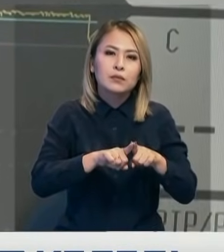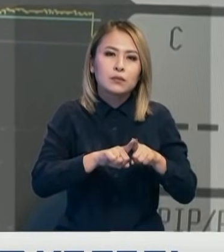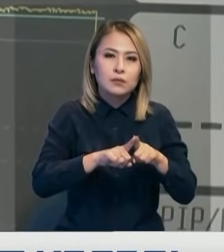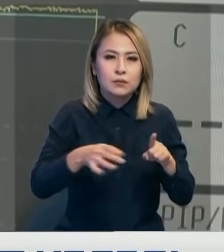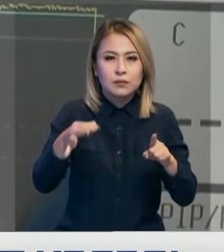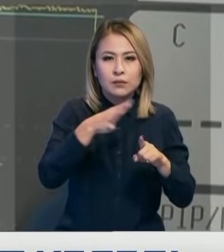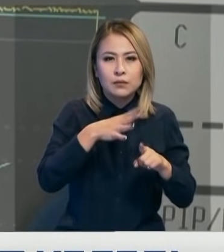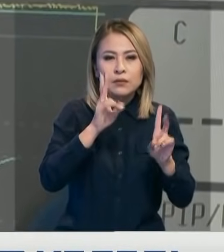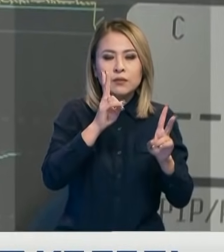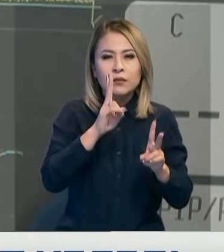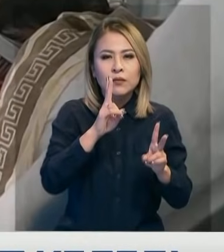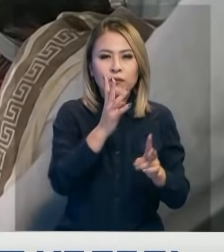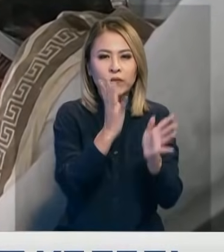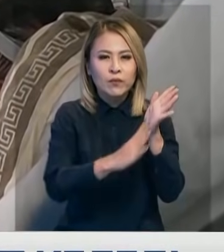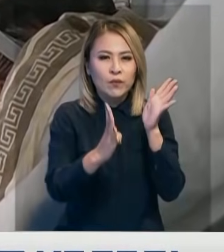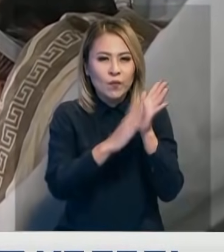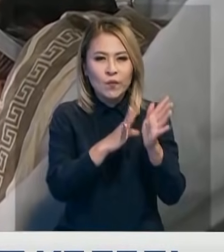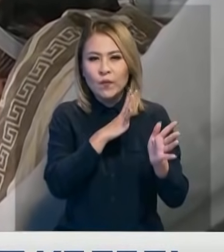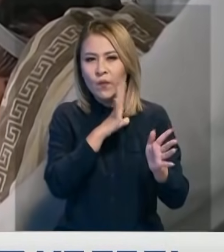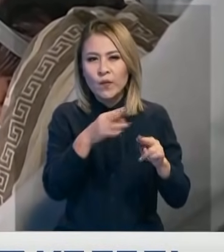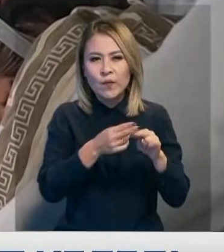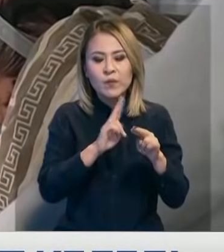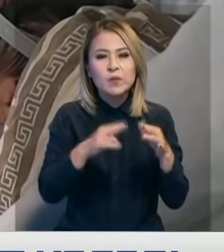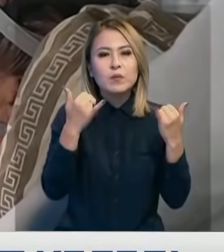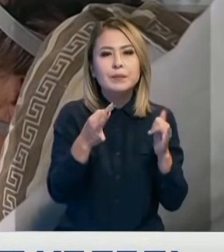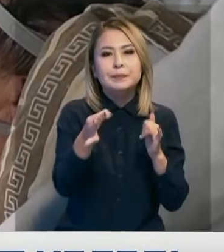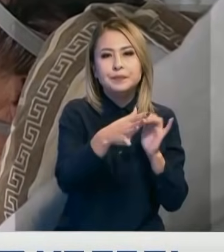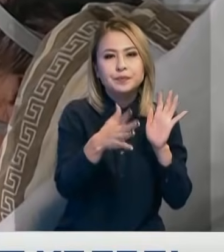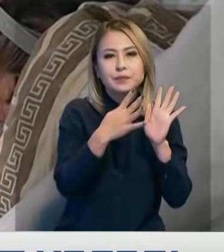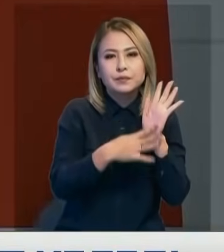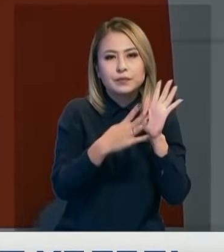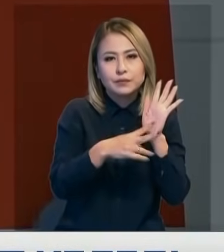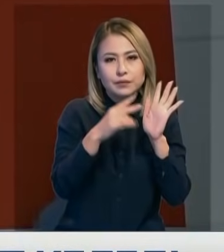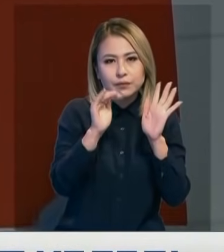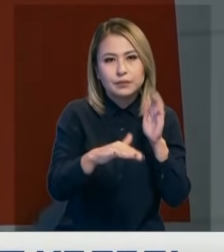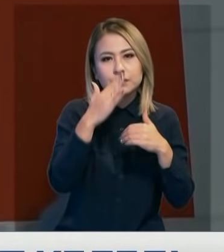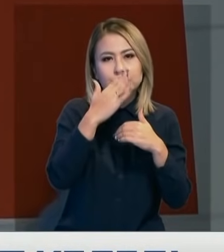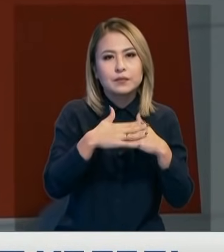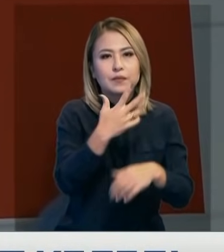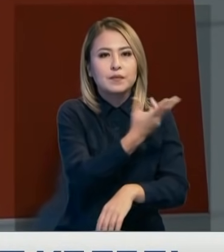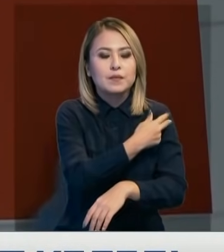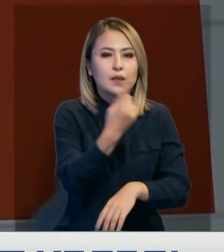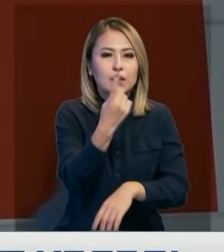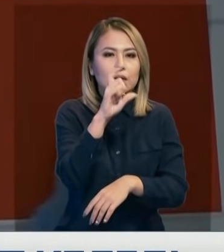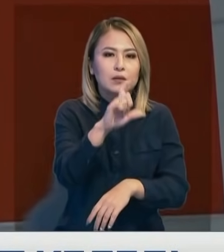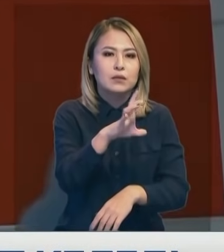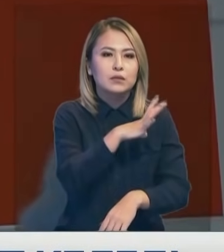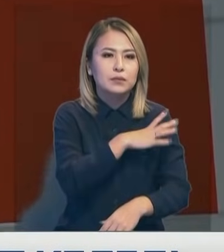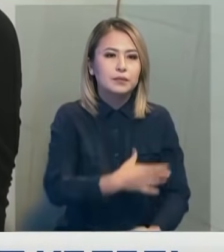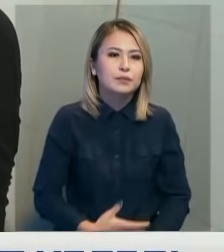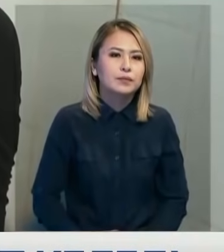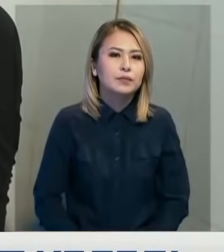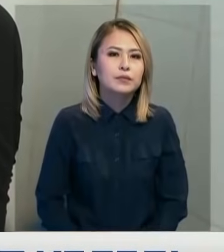99% екпе алмағандар. Қазір облыс орталығында 70 мыңға жуық адам коронавирусқа қарсы вакцинаның бірінші компонентін алған.